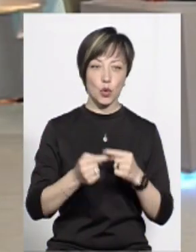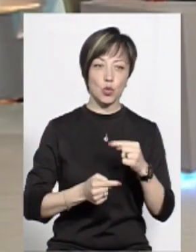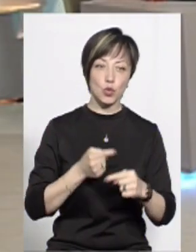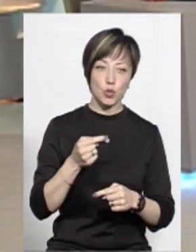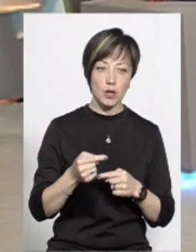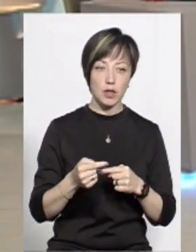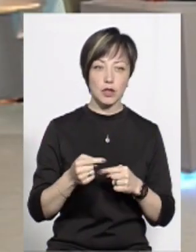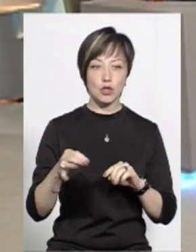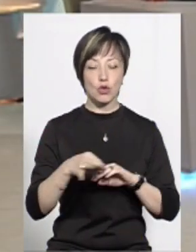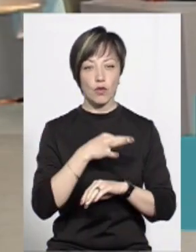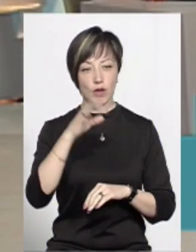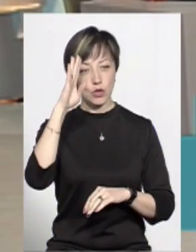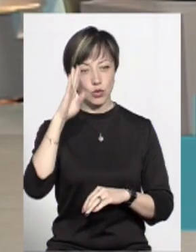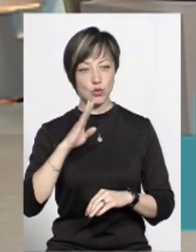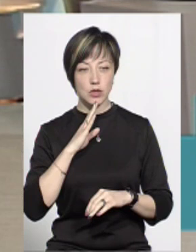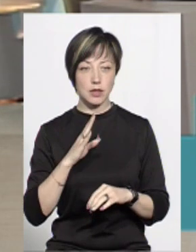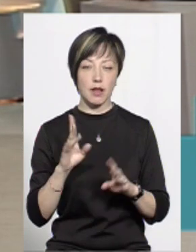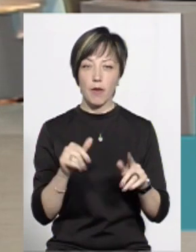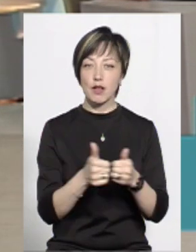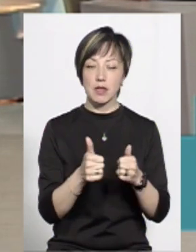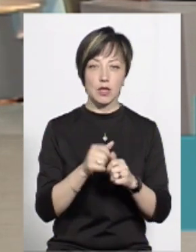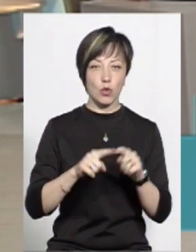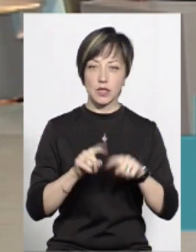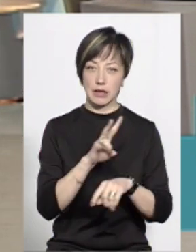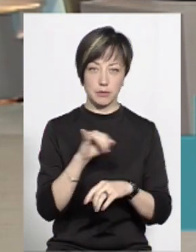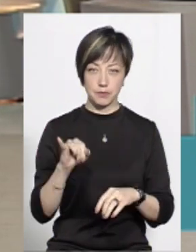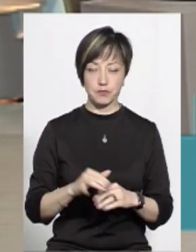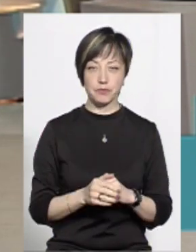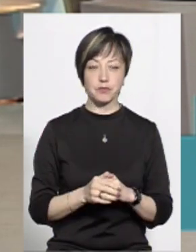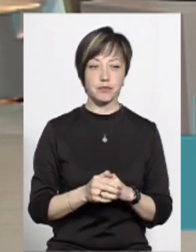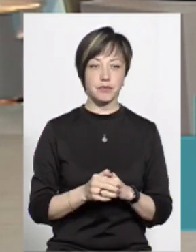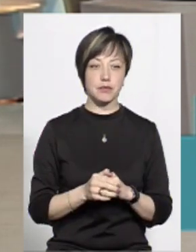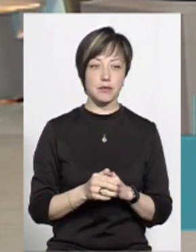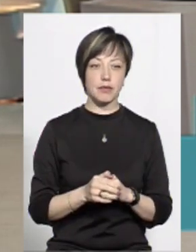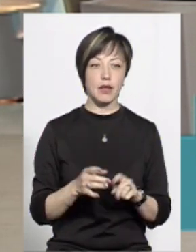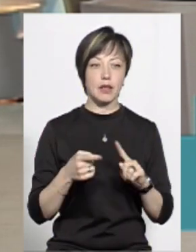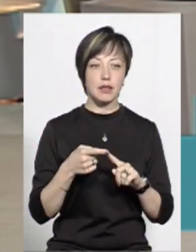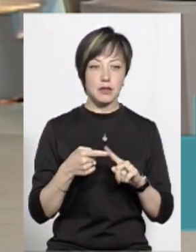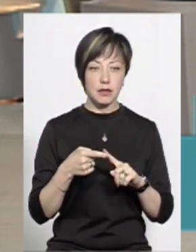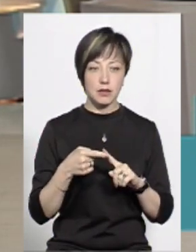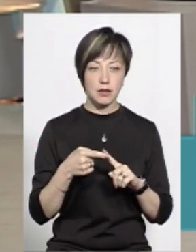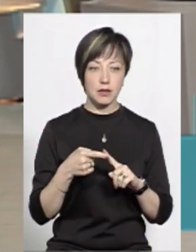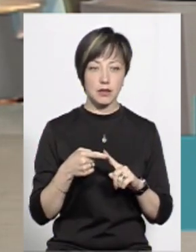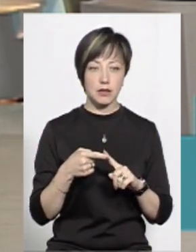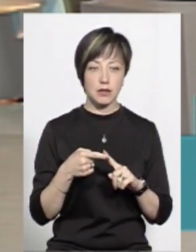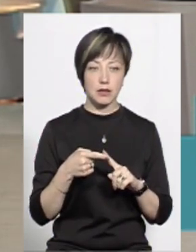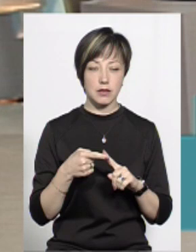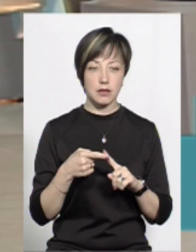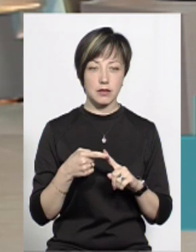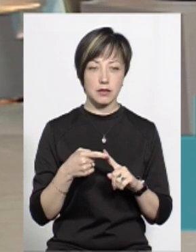онуки, чоловік, дружина. Не від близьких родичів. Не від близьких родичів, так. Це такий один, скажімо